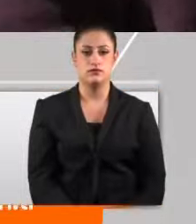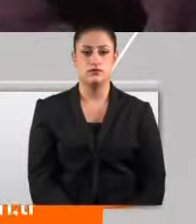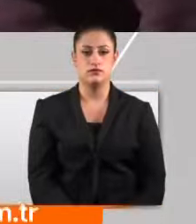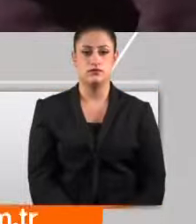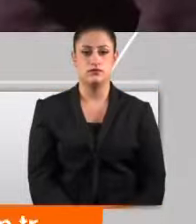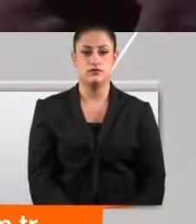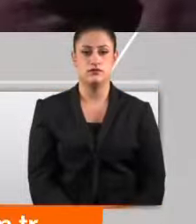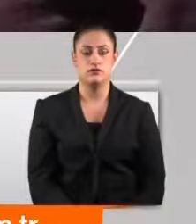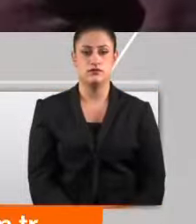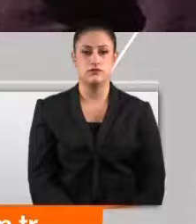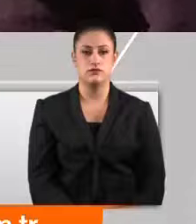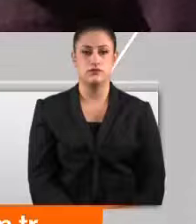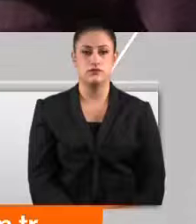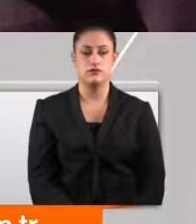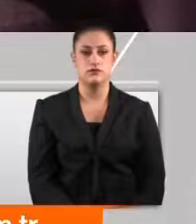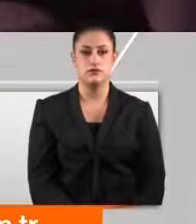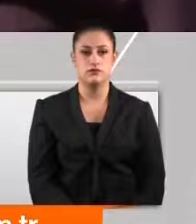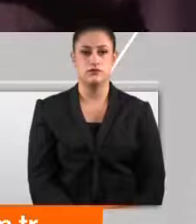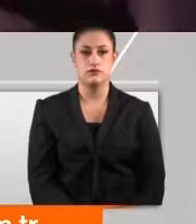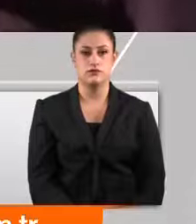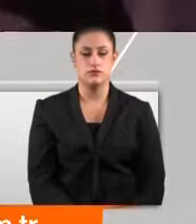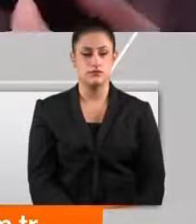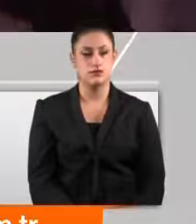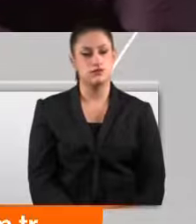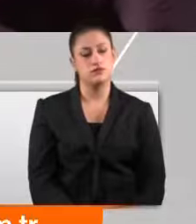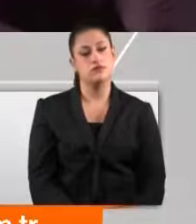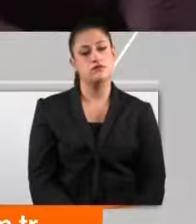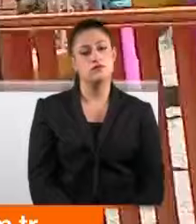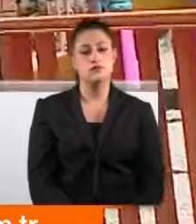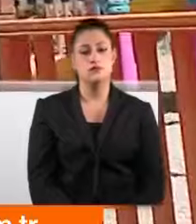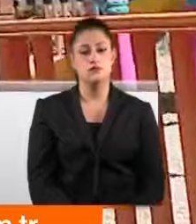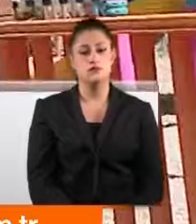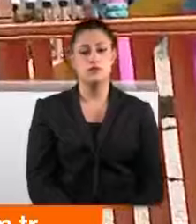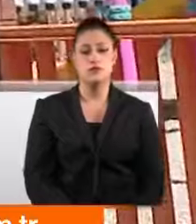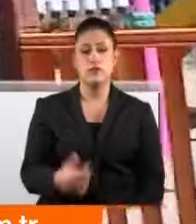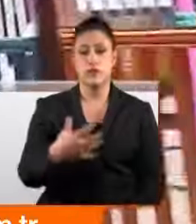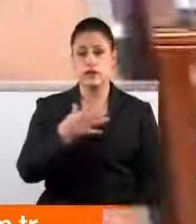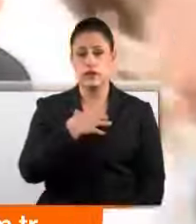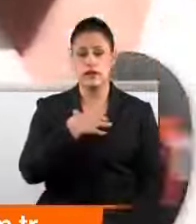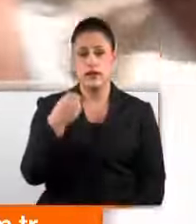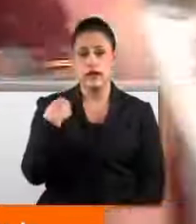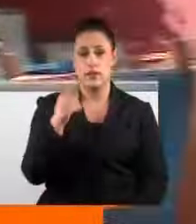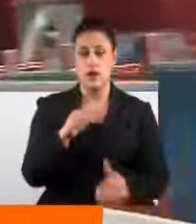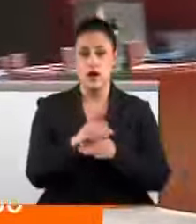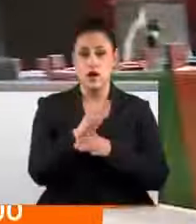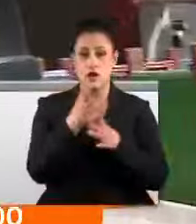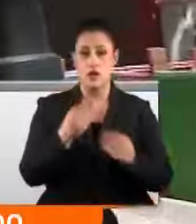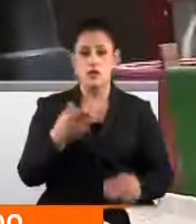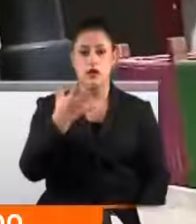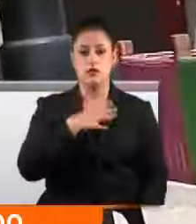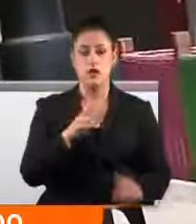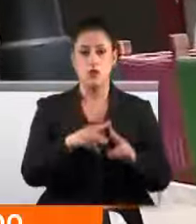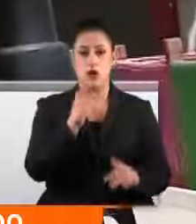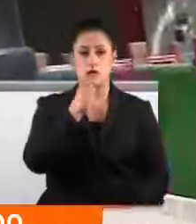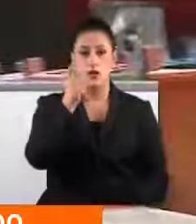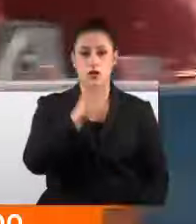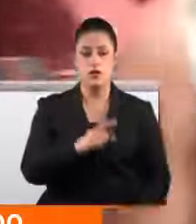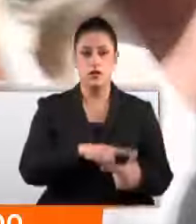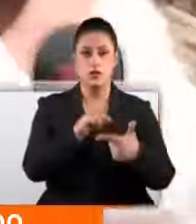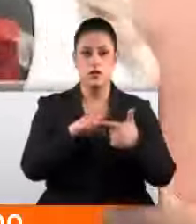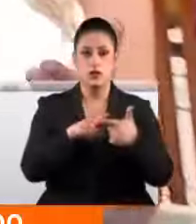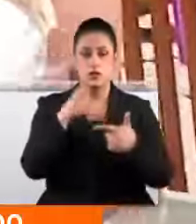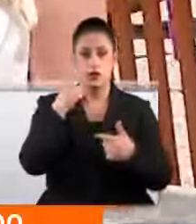bin lirayı ben mahkemenin veznesine teminat olarak yatırdım. Kendisine yeni bir hayat kurmak isteyen Murat Erdem ikinci kez